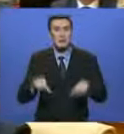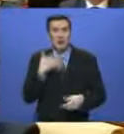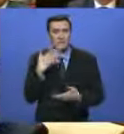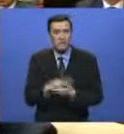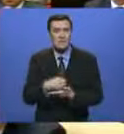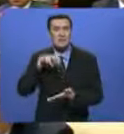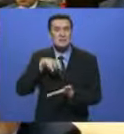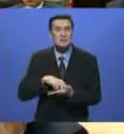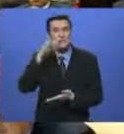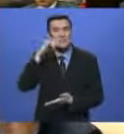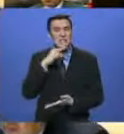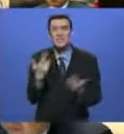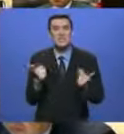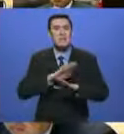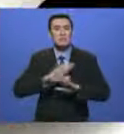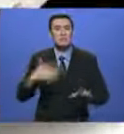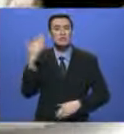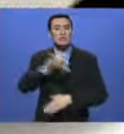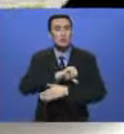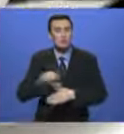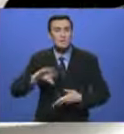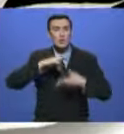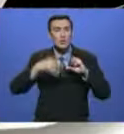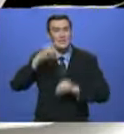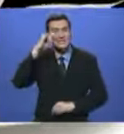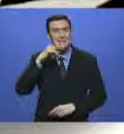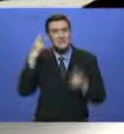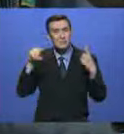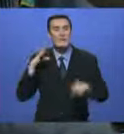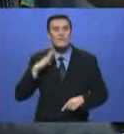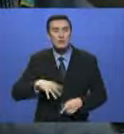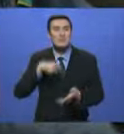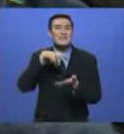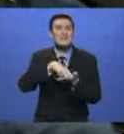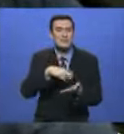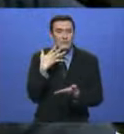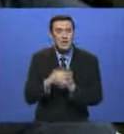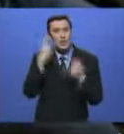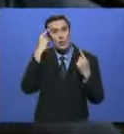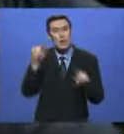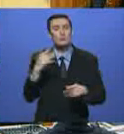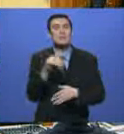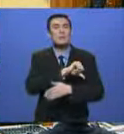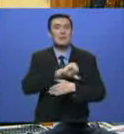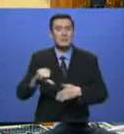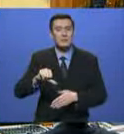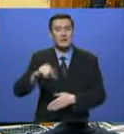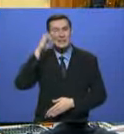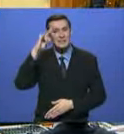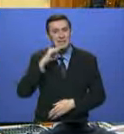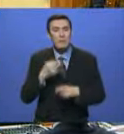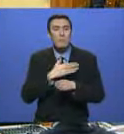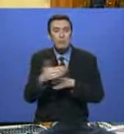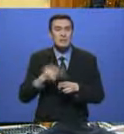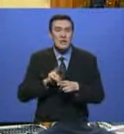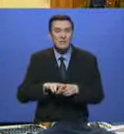зарегистрированные в Казахстане, не признаются за рубежом. В итоге отечественные изобретатели вынуждены регистрировать свои ноу-хау за пределами страны, после